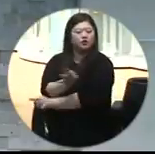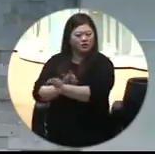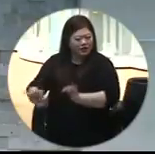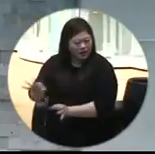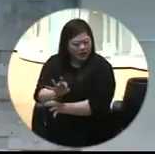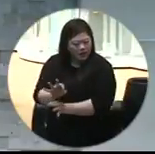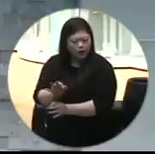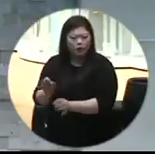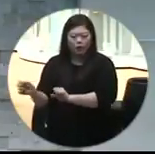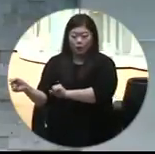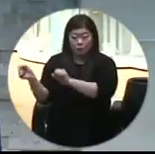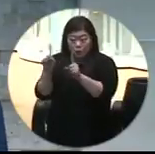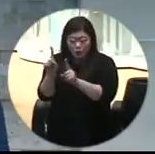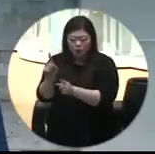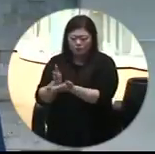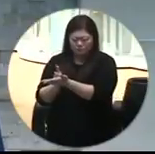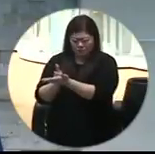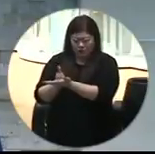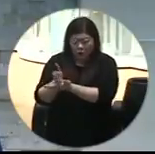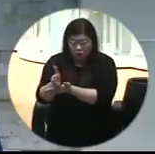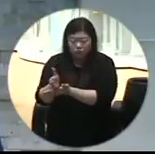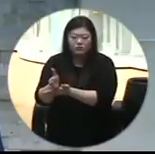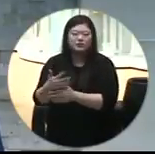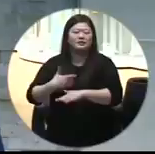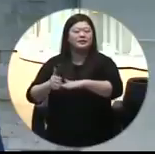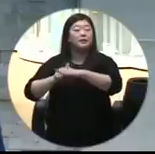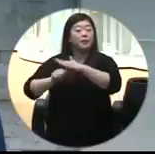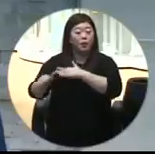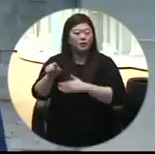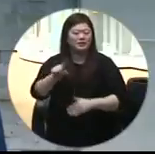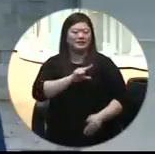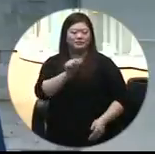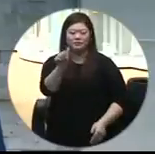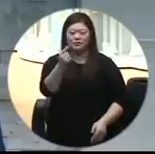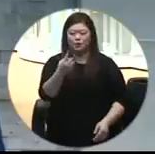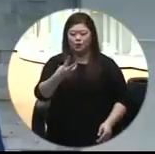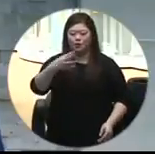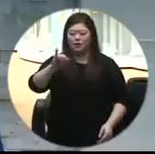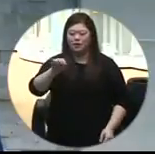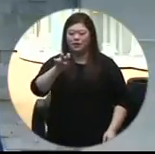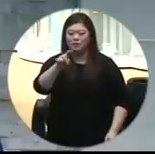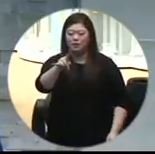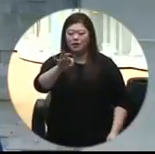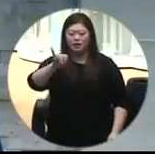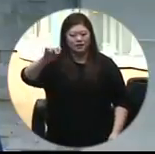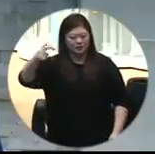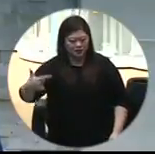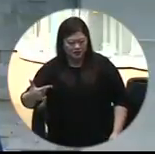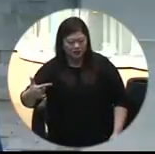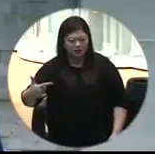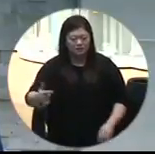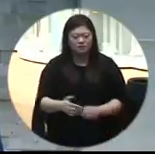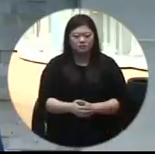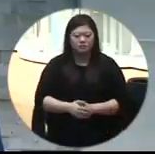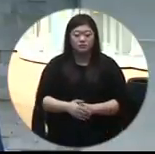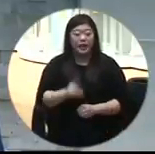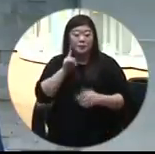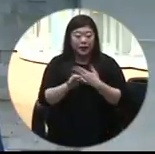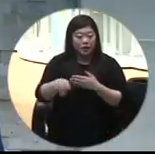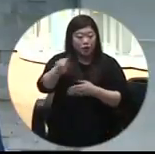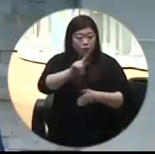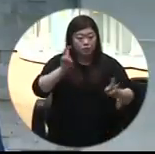경제로 회복하는 주체가 되겠다. 그게 바로 홀리메이션이다. 사람인들은 다 그래 기도하셨습니다. 하나님,